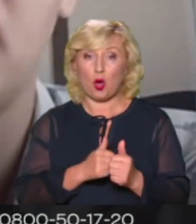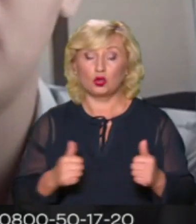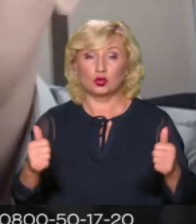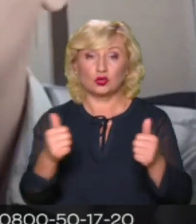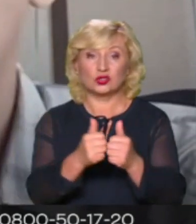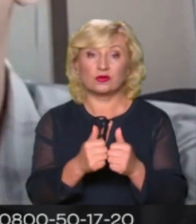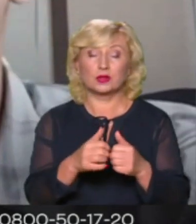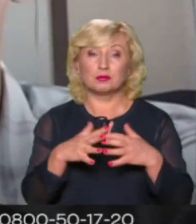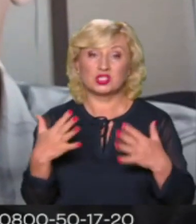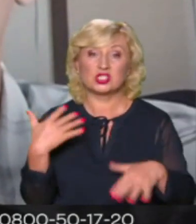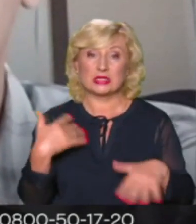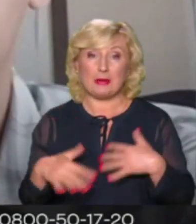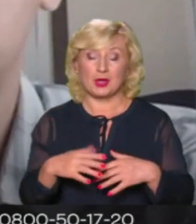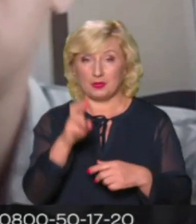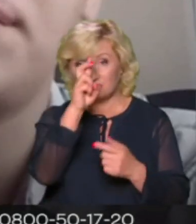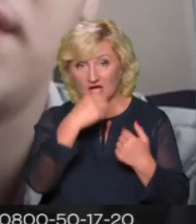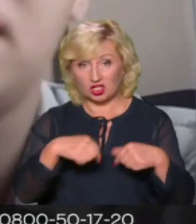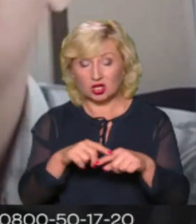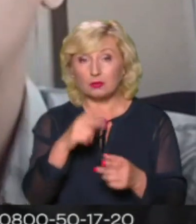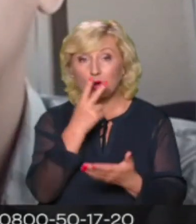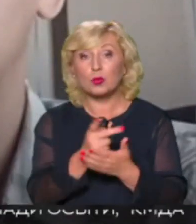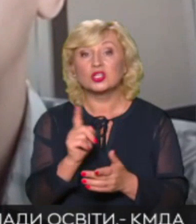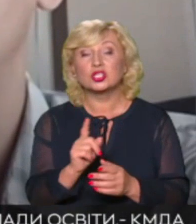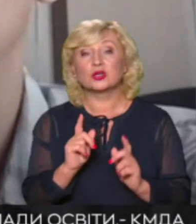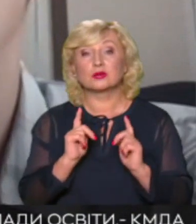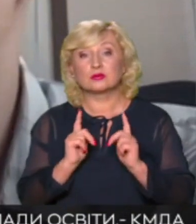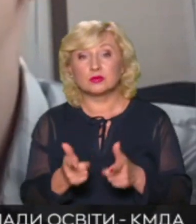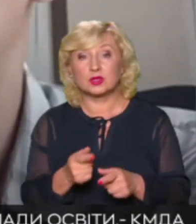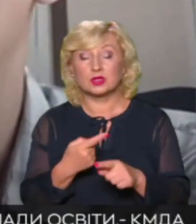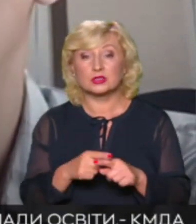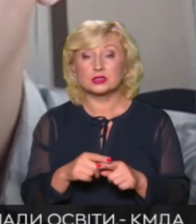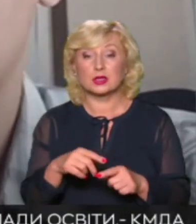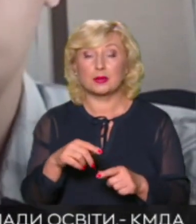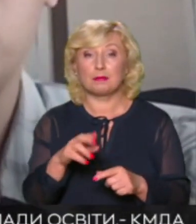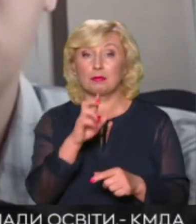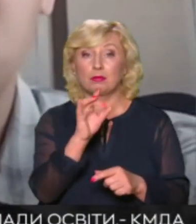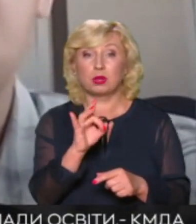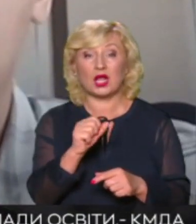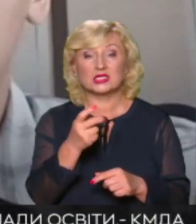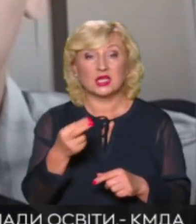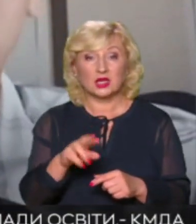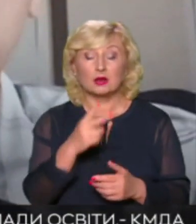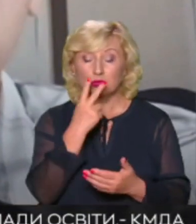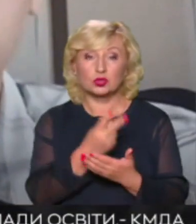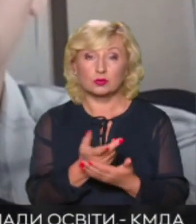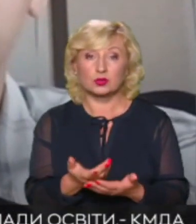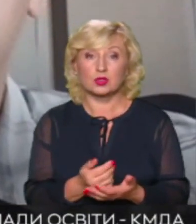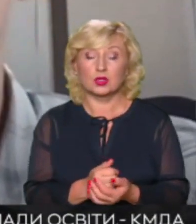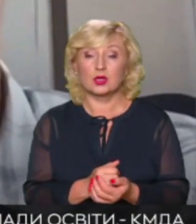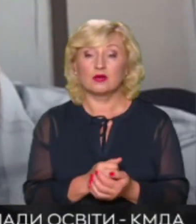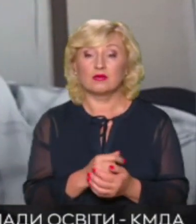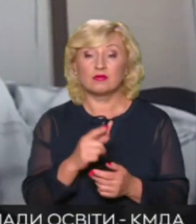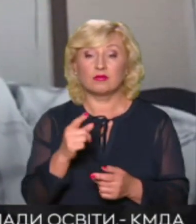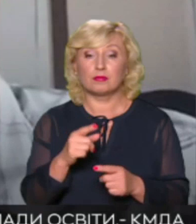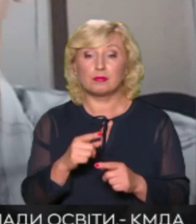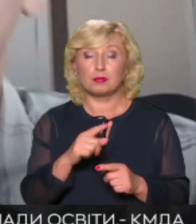слабкими державами. Ну, побачимо, що на це піде остаточно Індія з Бразилією. Будемо дивитися. Ви згадували, до речі, про